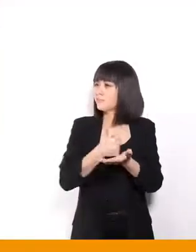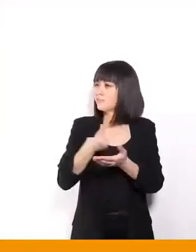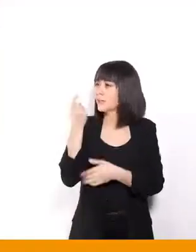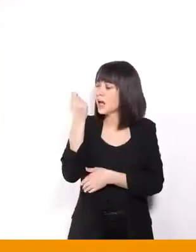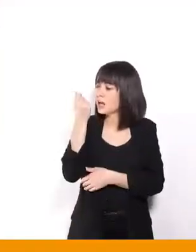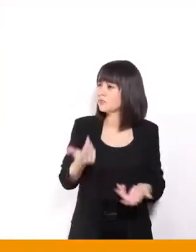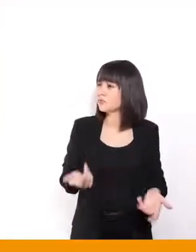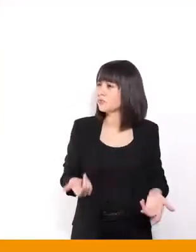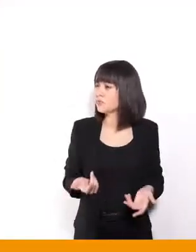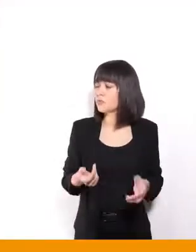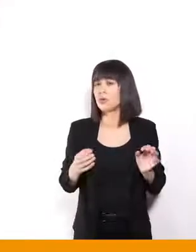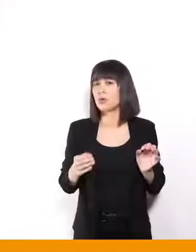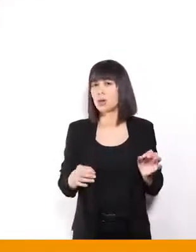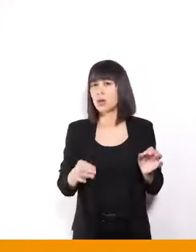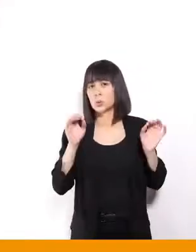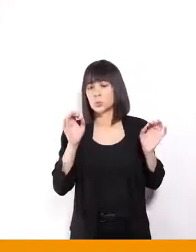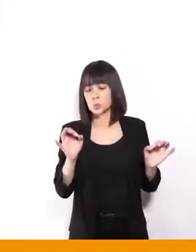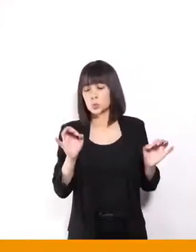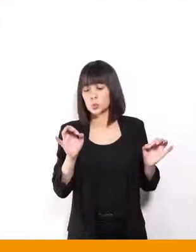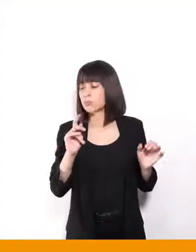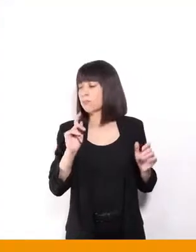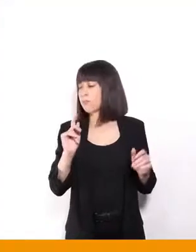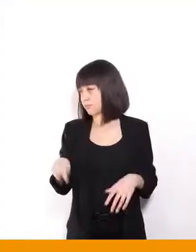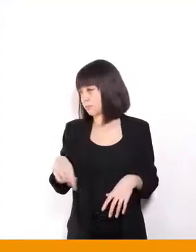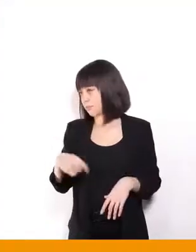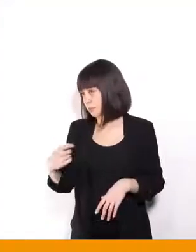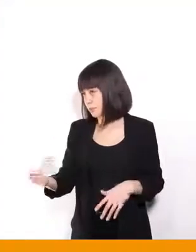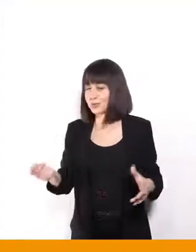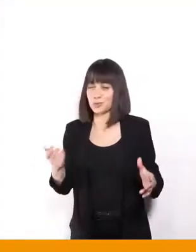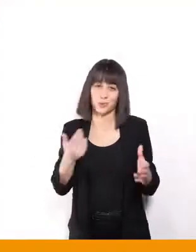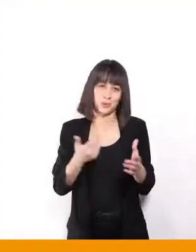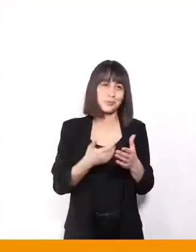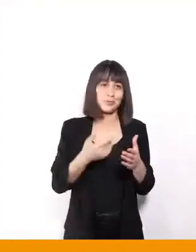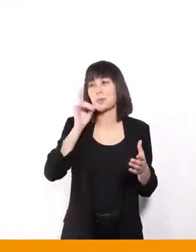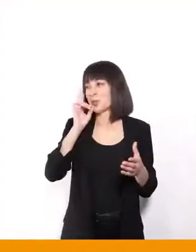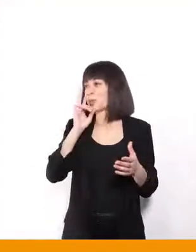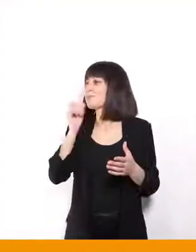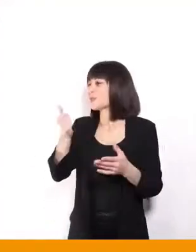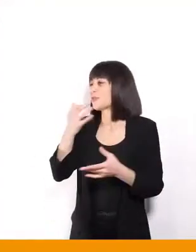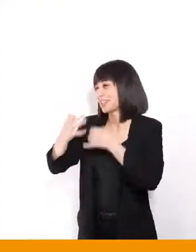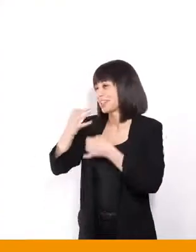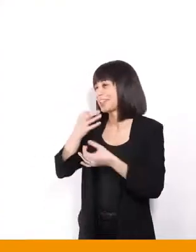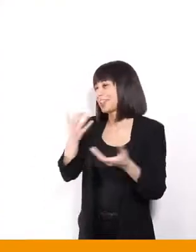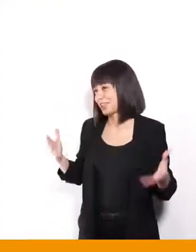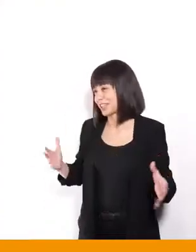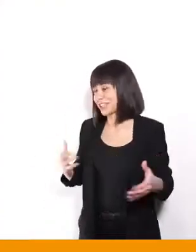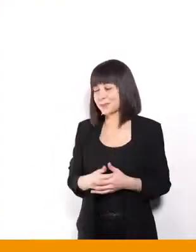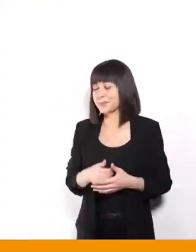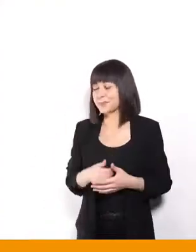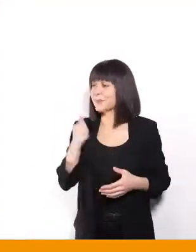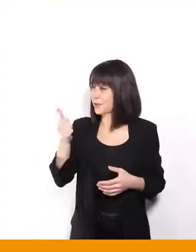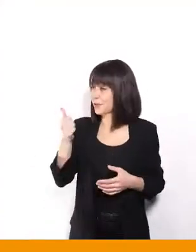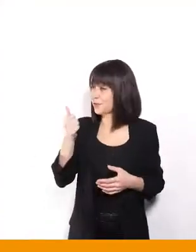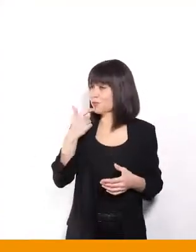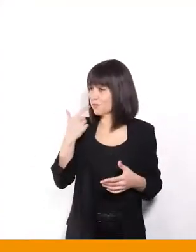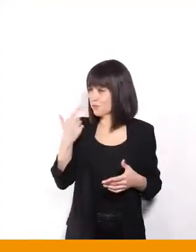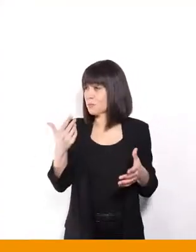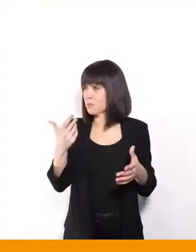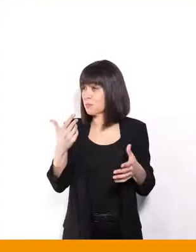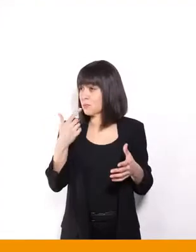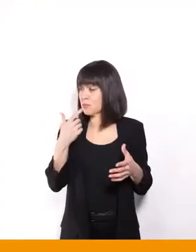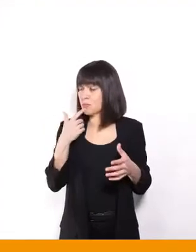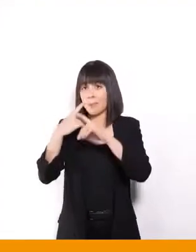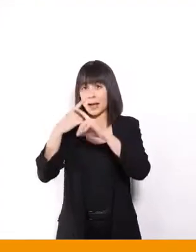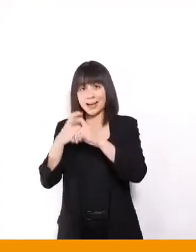que évidemment vous êtes, enfin évidemment, je dis évidemment parce qu'on l'a entendu déjà de votre part, vous êtes favorable à l'individualisation du